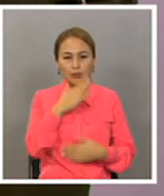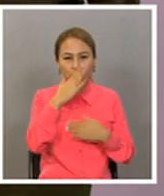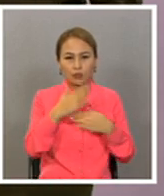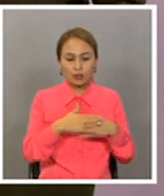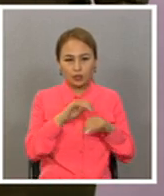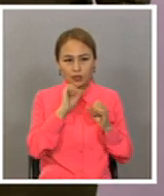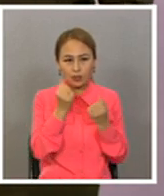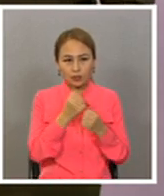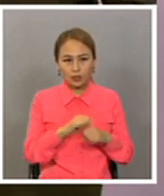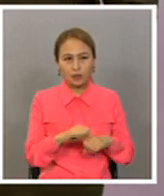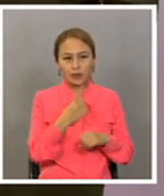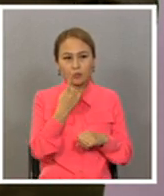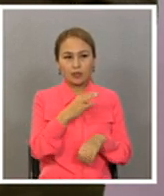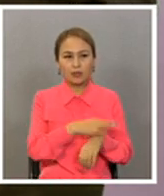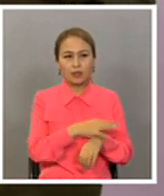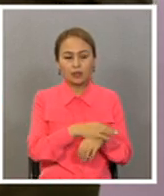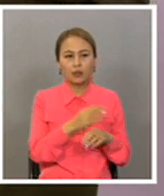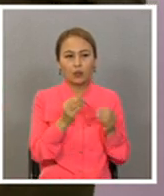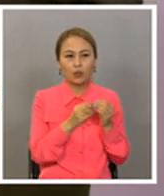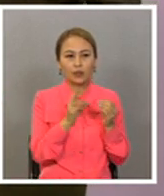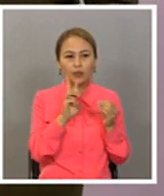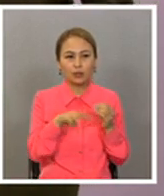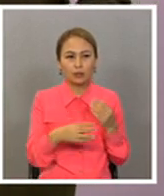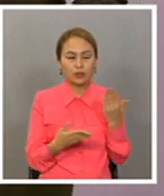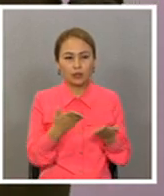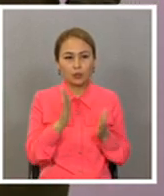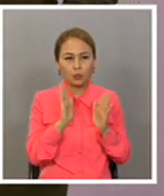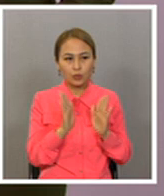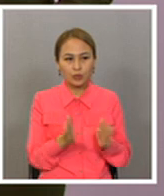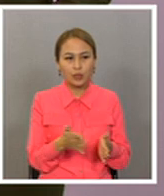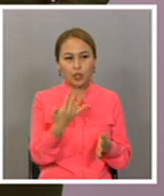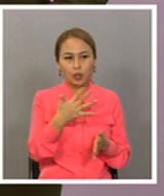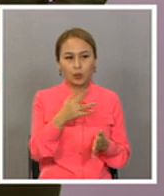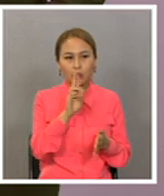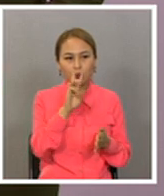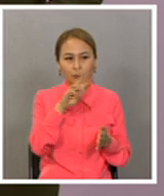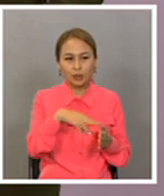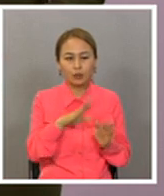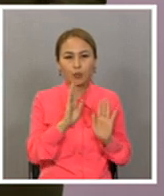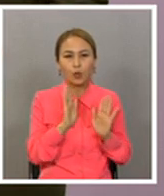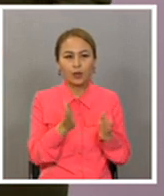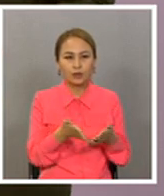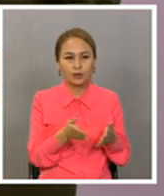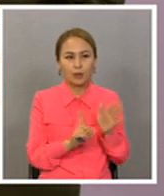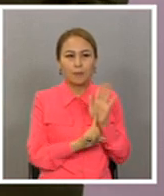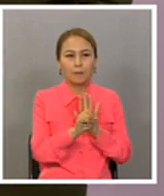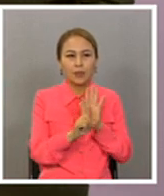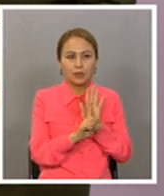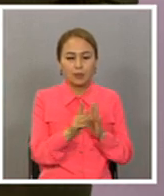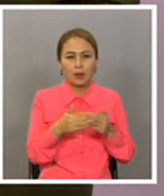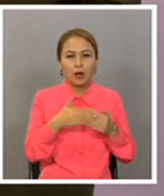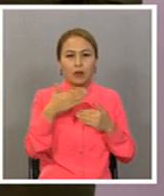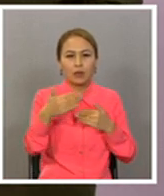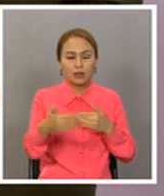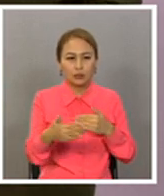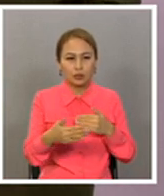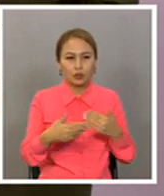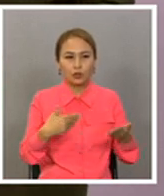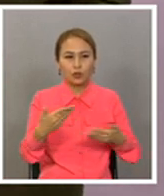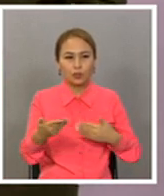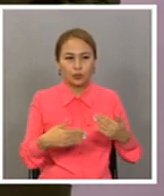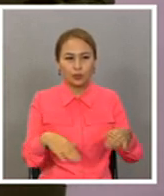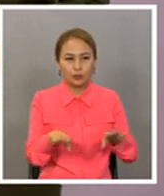жылдамдығы сағатына 10 км болса, 50 км болатын бастапқы арақашықтықты жүріп